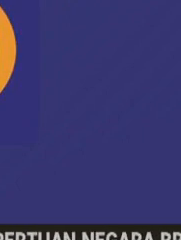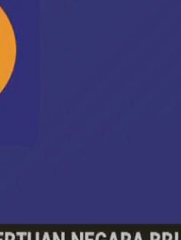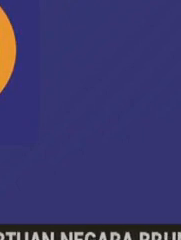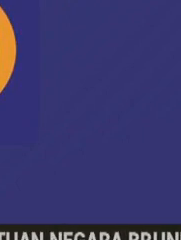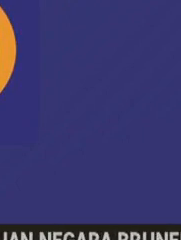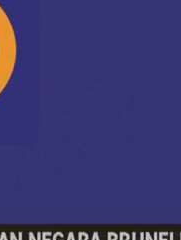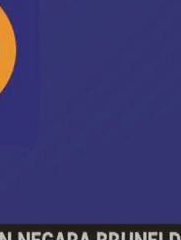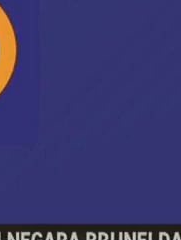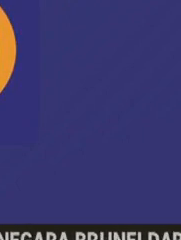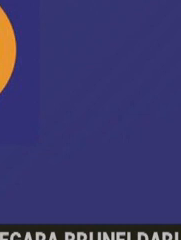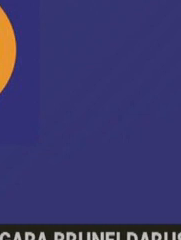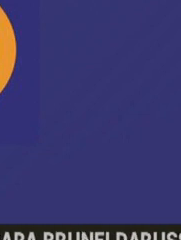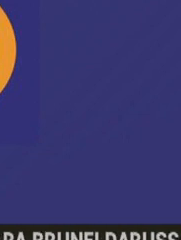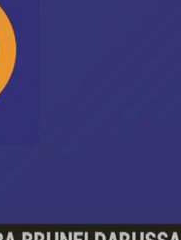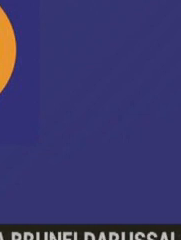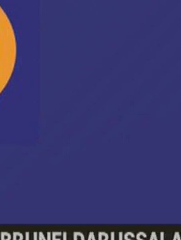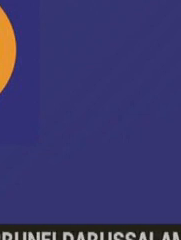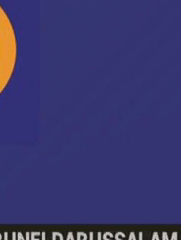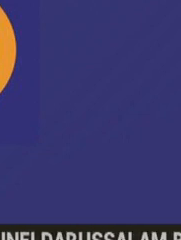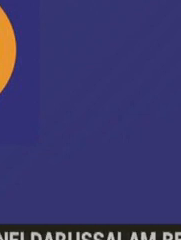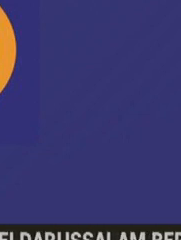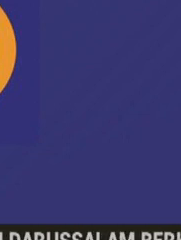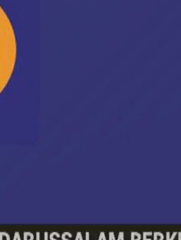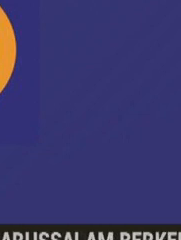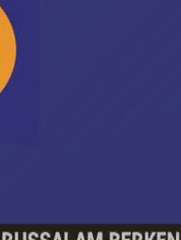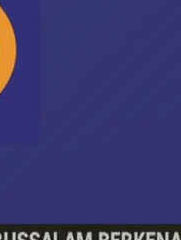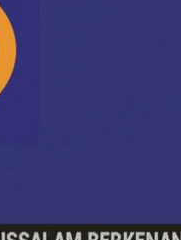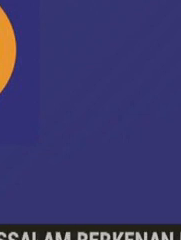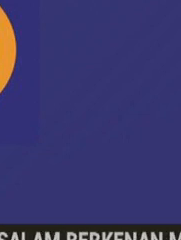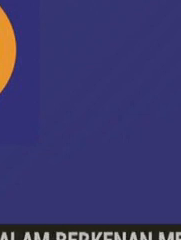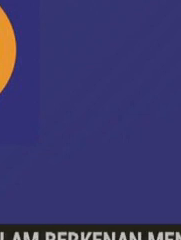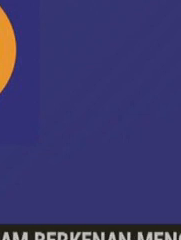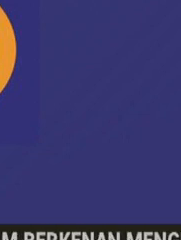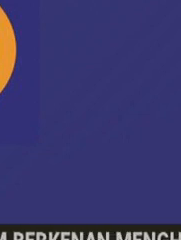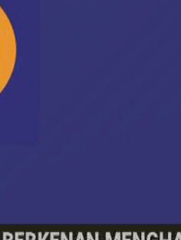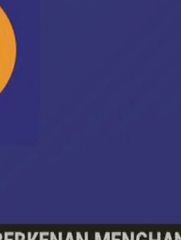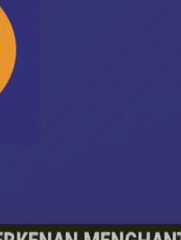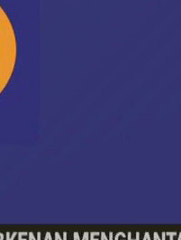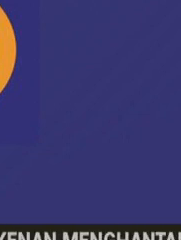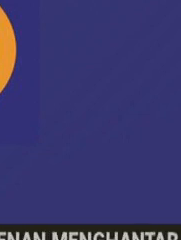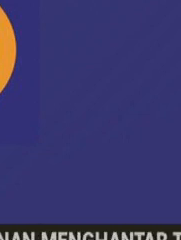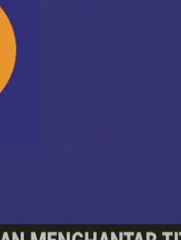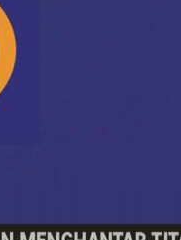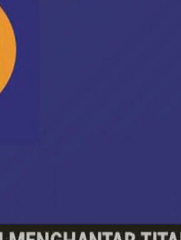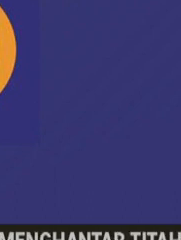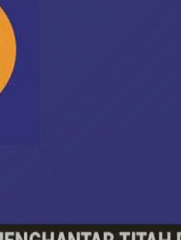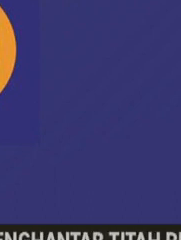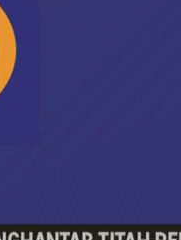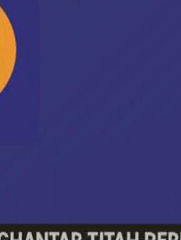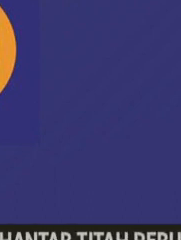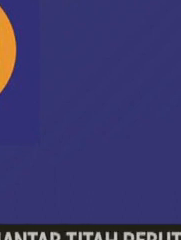jumlah keseluruhan pemberian dua Dose vaksin komen bagi kanak-kanak berumur 5 hingga 11 tahun